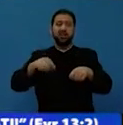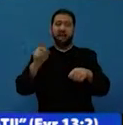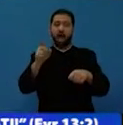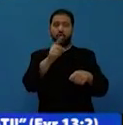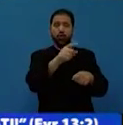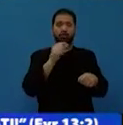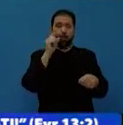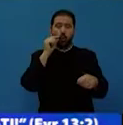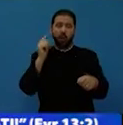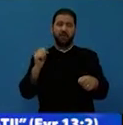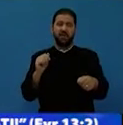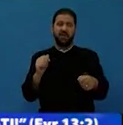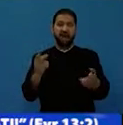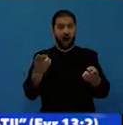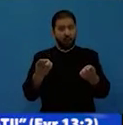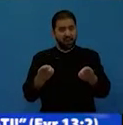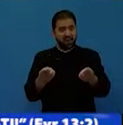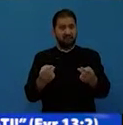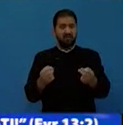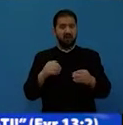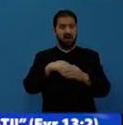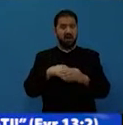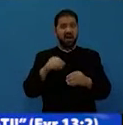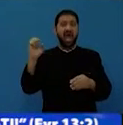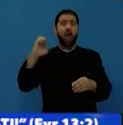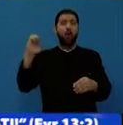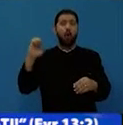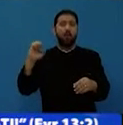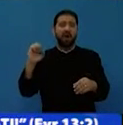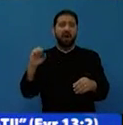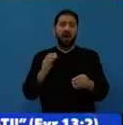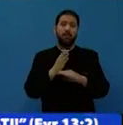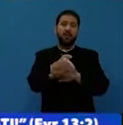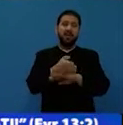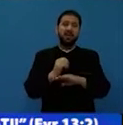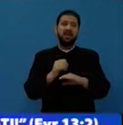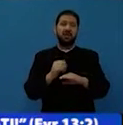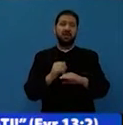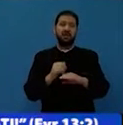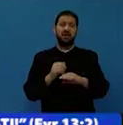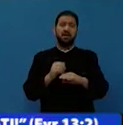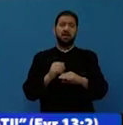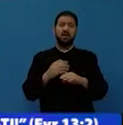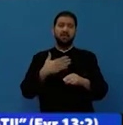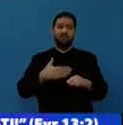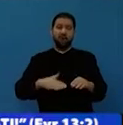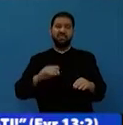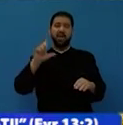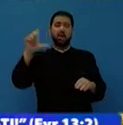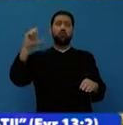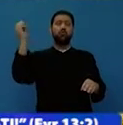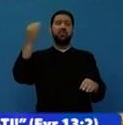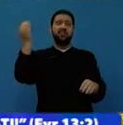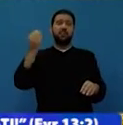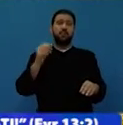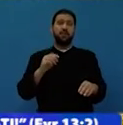oameni au venit în Europa prin îngăduința lui Dumnezeu, nu prin voia lui,